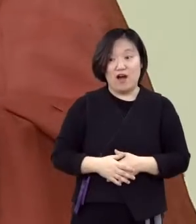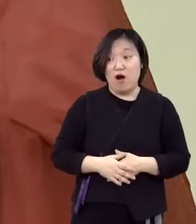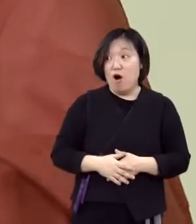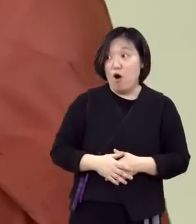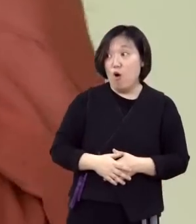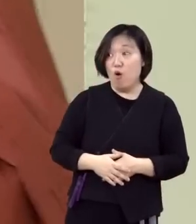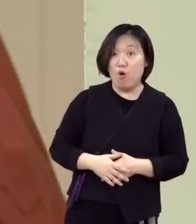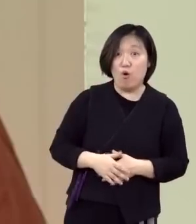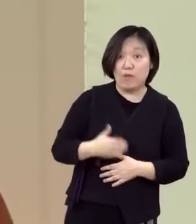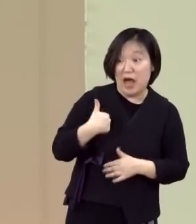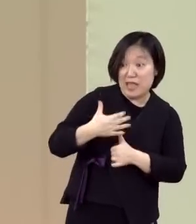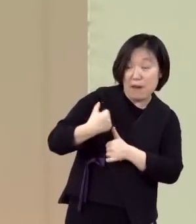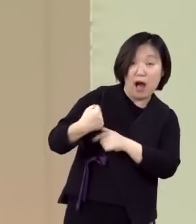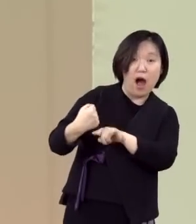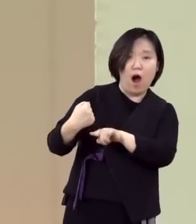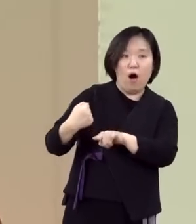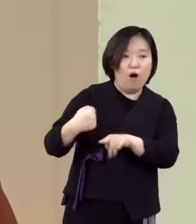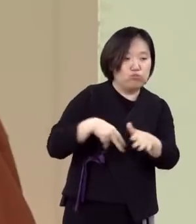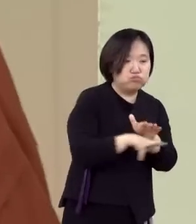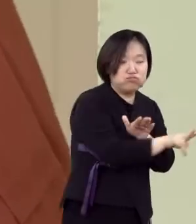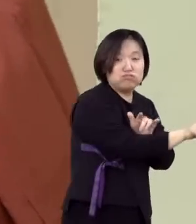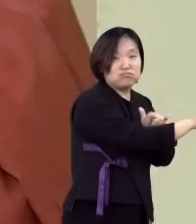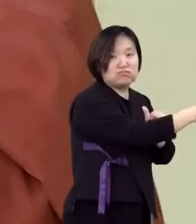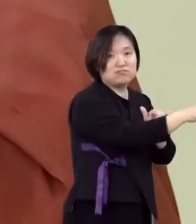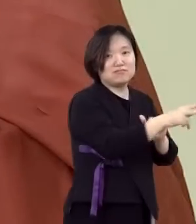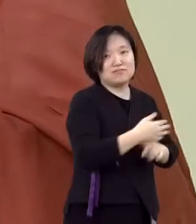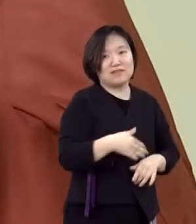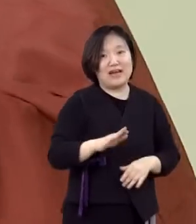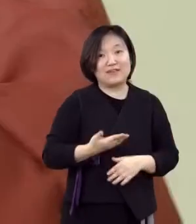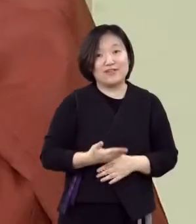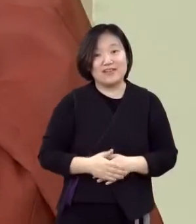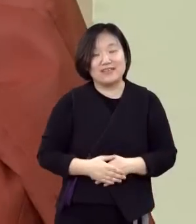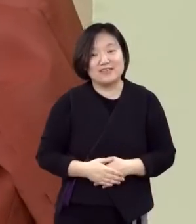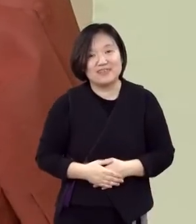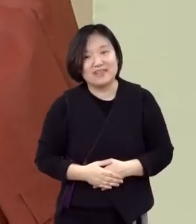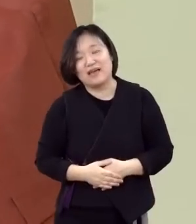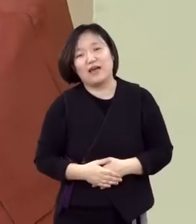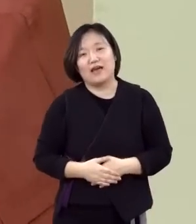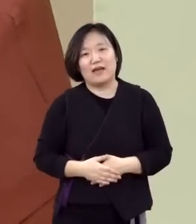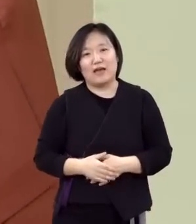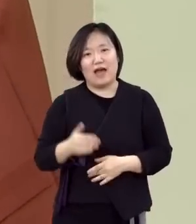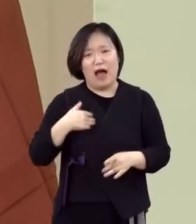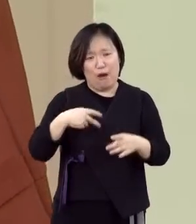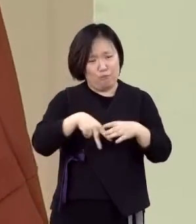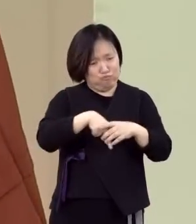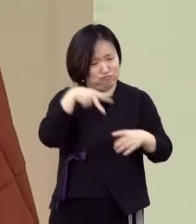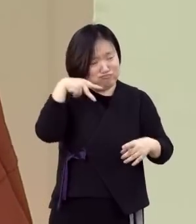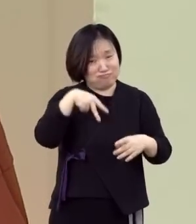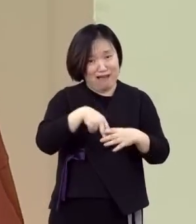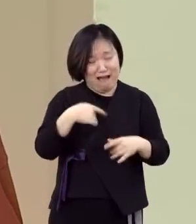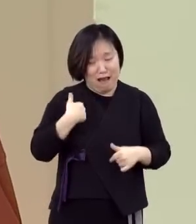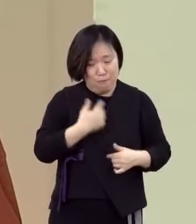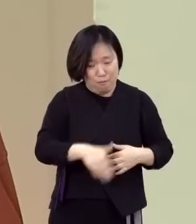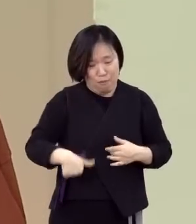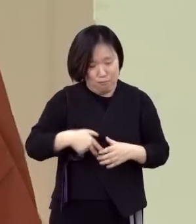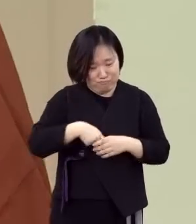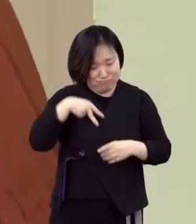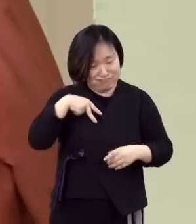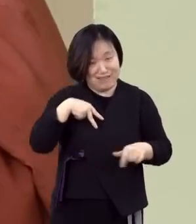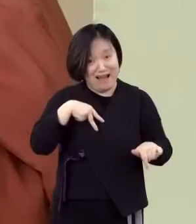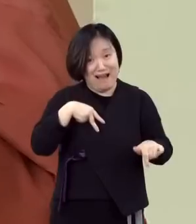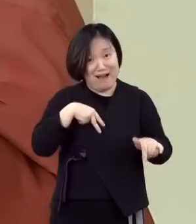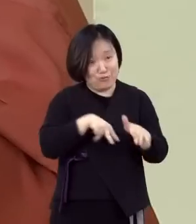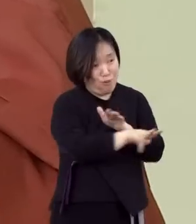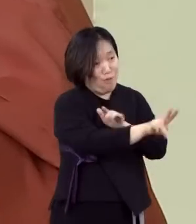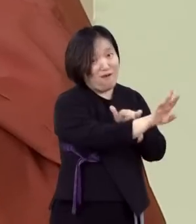"아, 아!"라고외치며겁에질려허둥지둥도망쳤다.그는짐조차쌀수없었고,